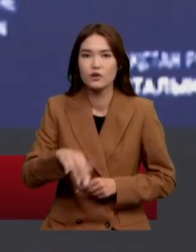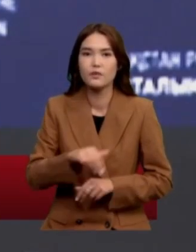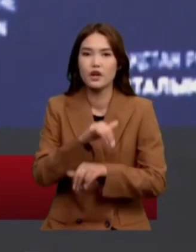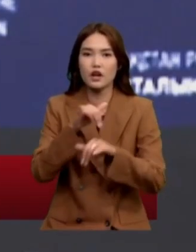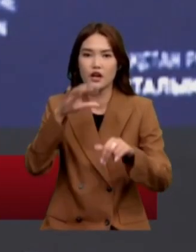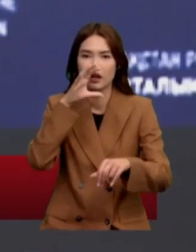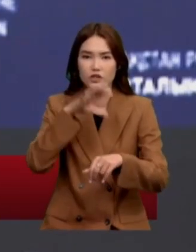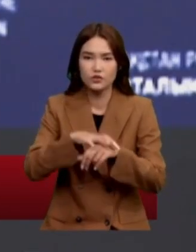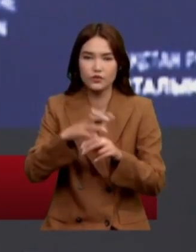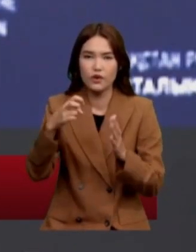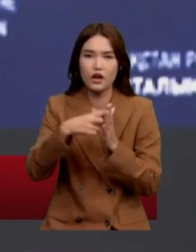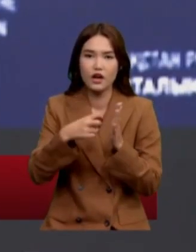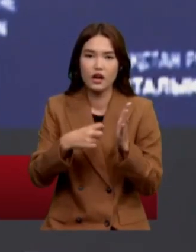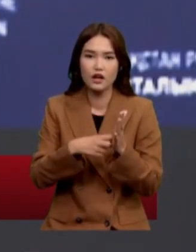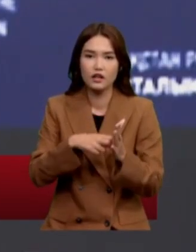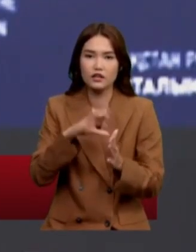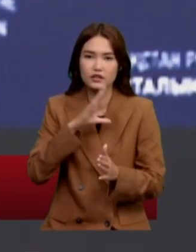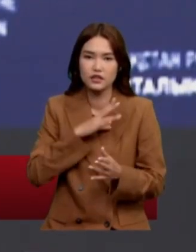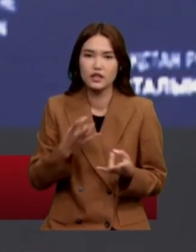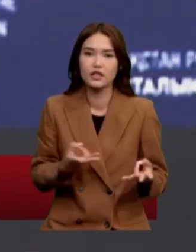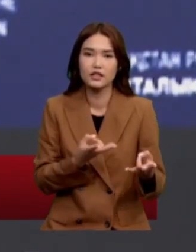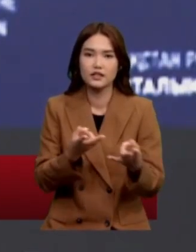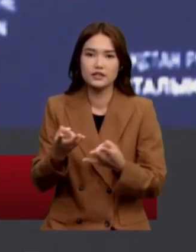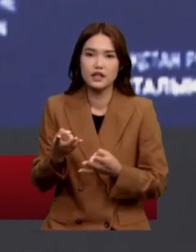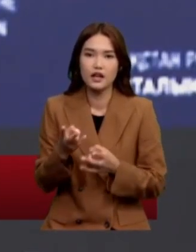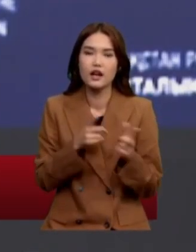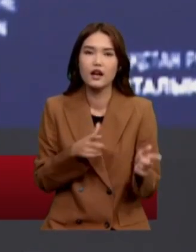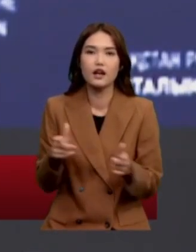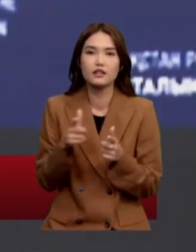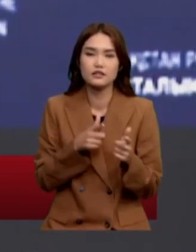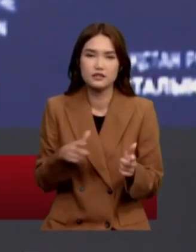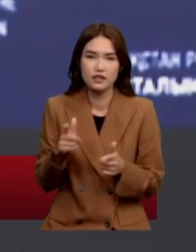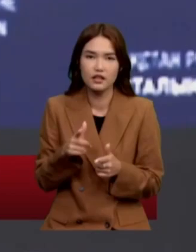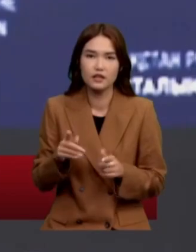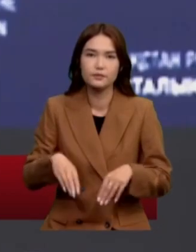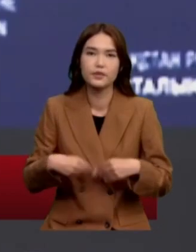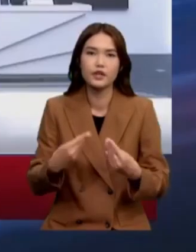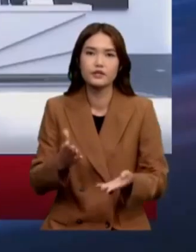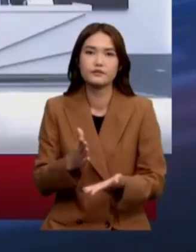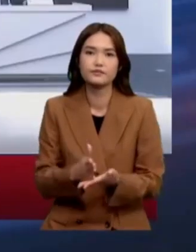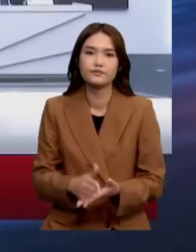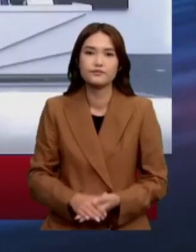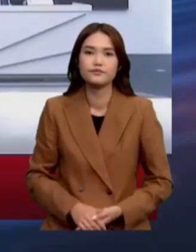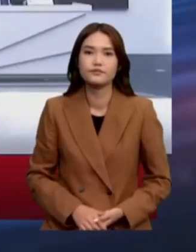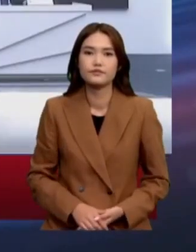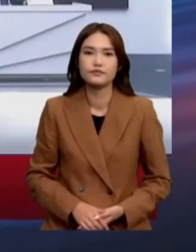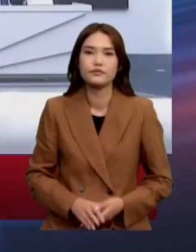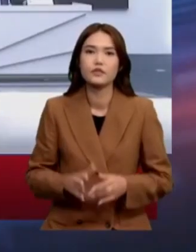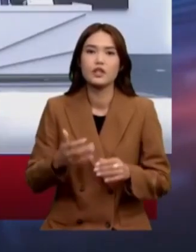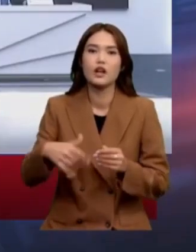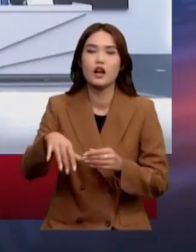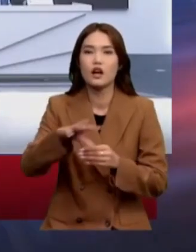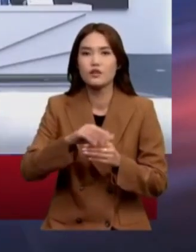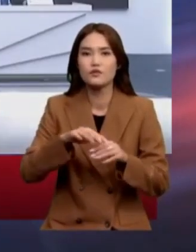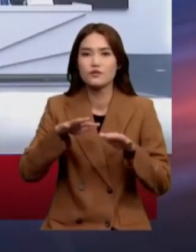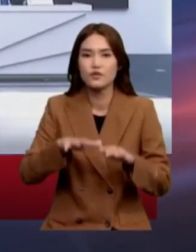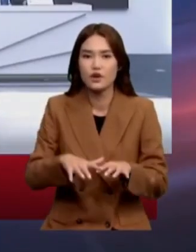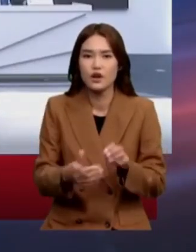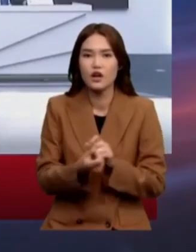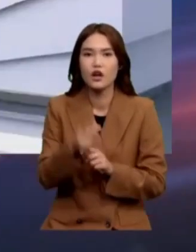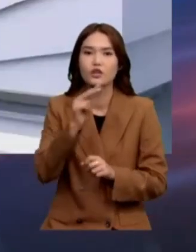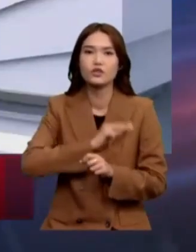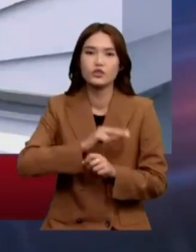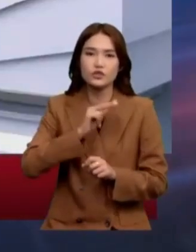брошюралар анықталып, тиісті сараптамаларға берілді. Бақ өкілдерінің алдында